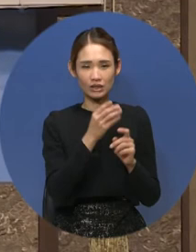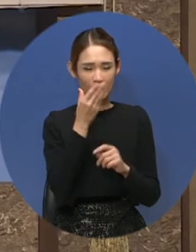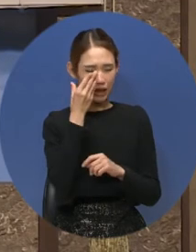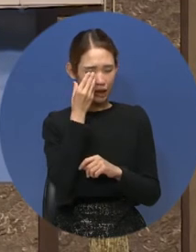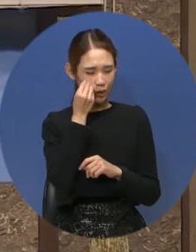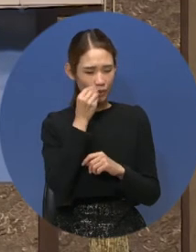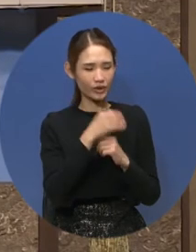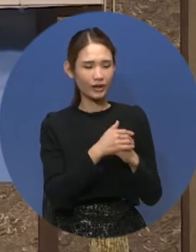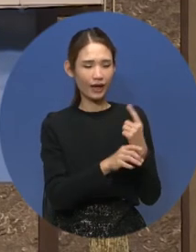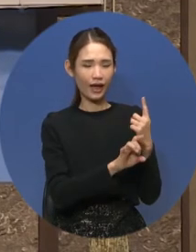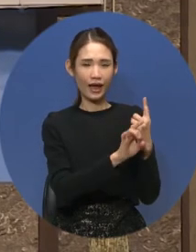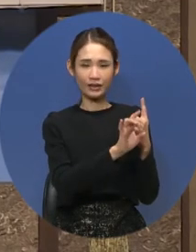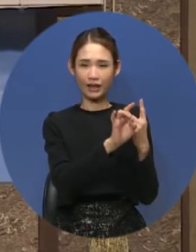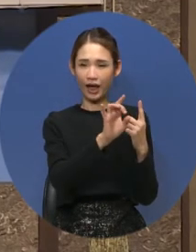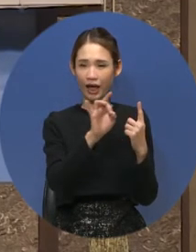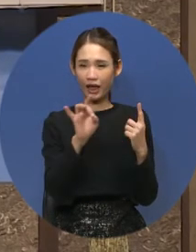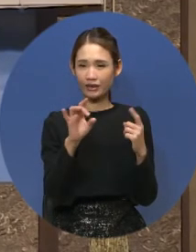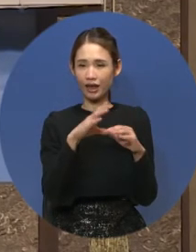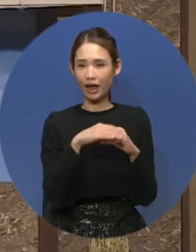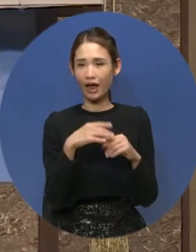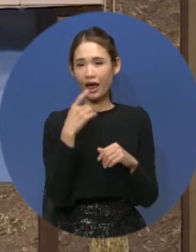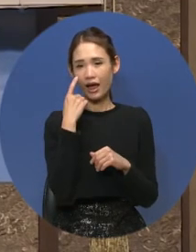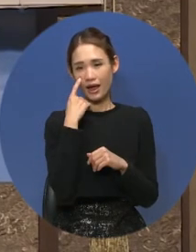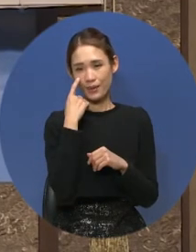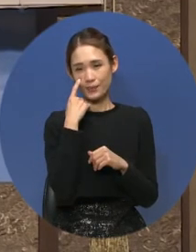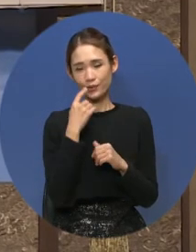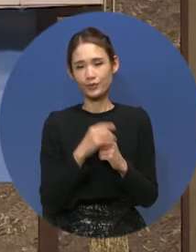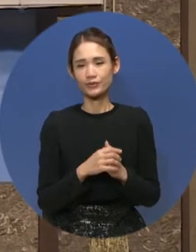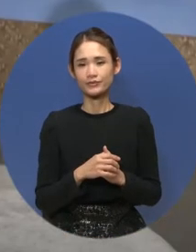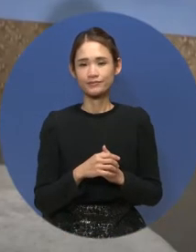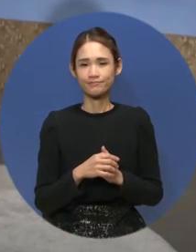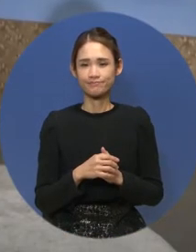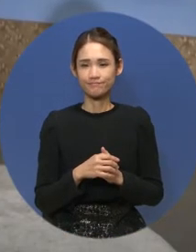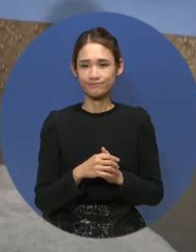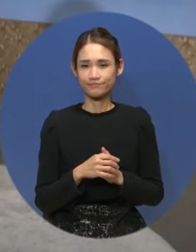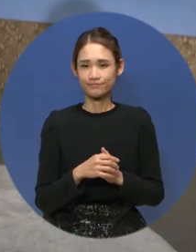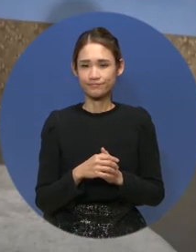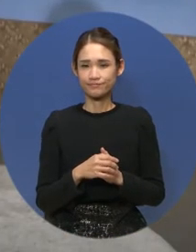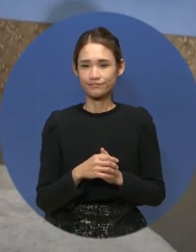순조롭게 차근차근 해결해 나가고 있는 것 같습니다. 네.